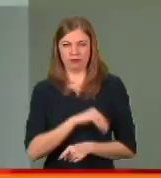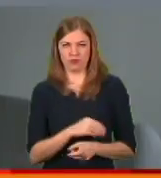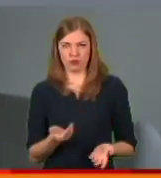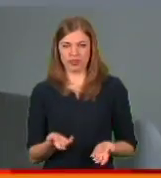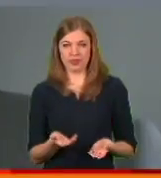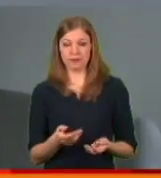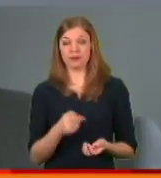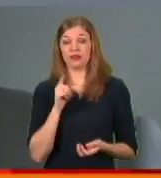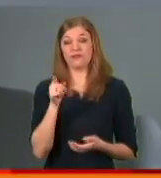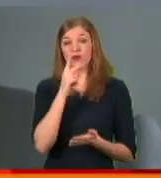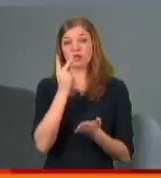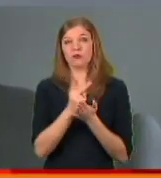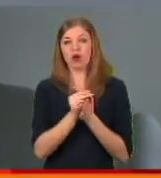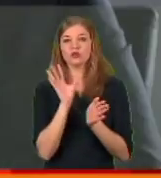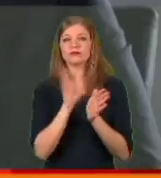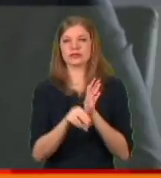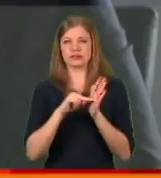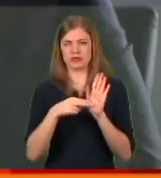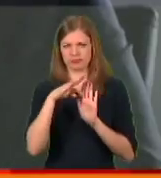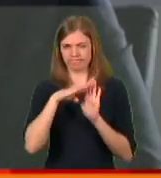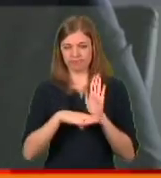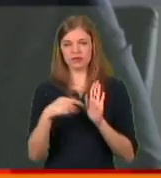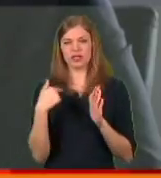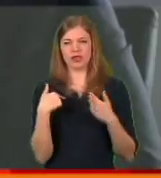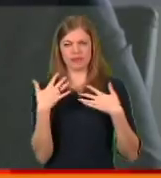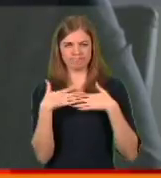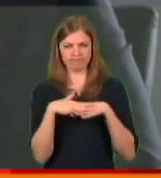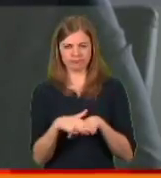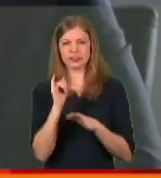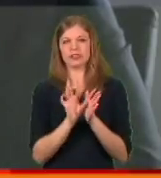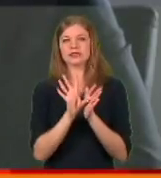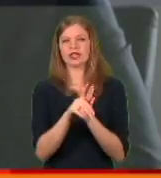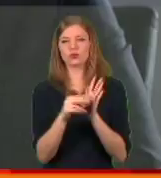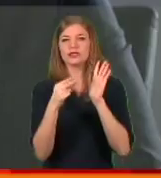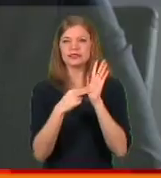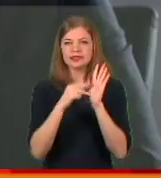енергокомпаній. Вони показують інвестиційний план. Я рахую цей план і закладаю